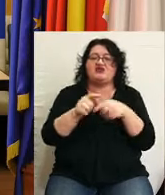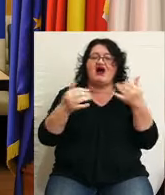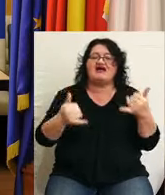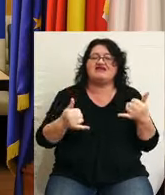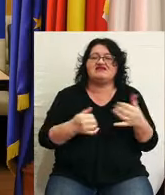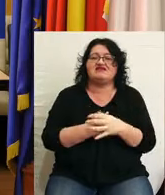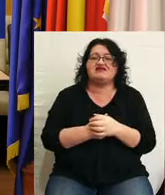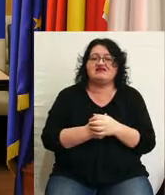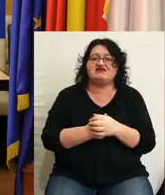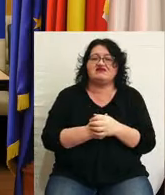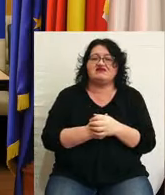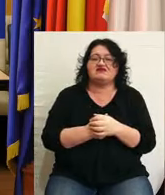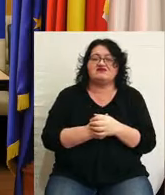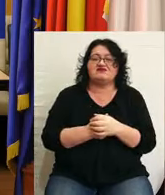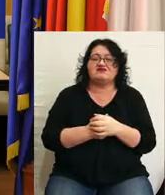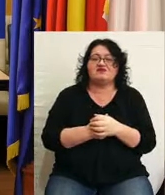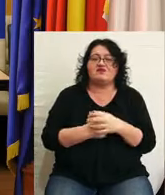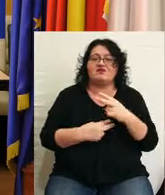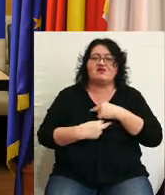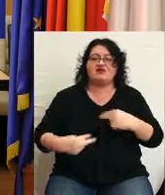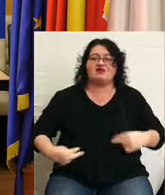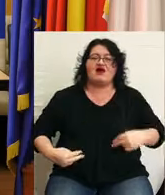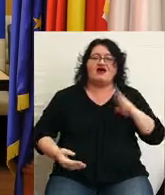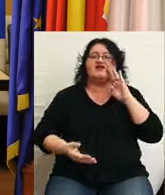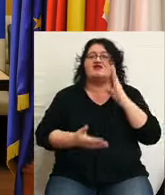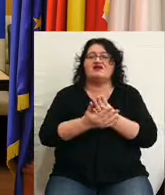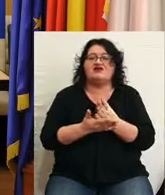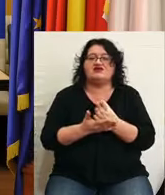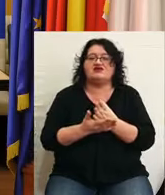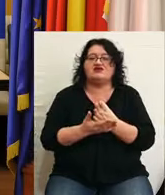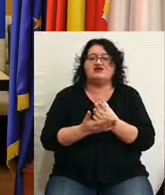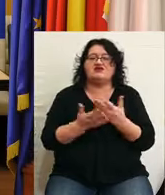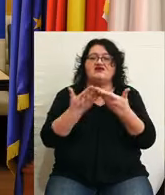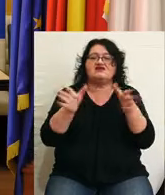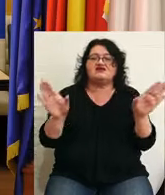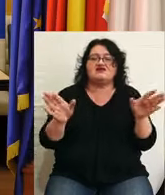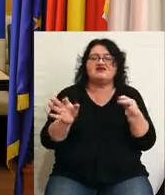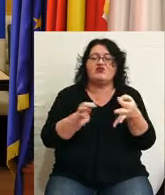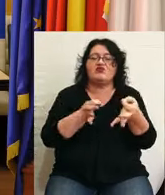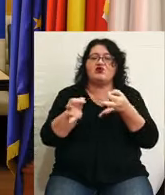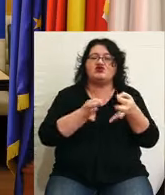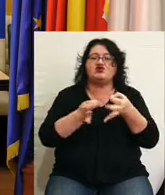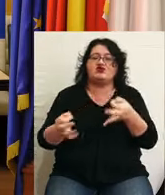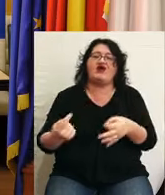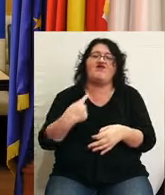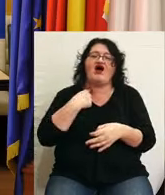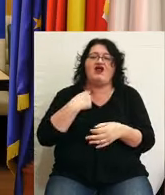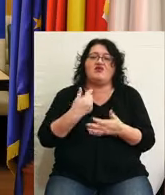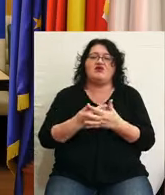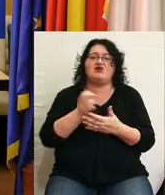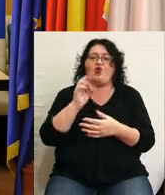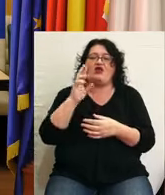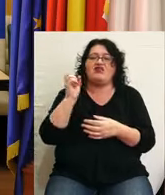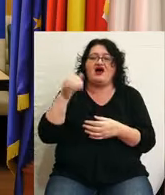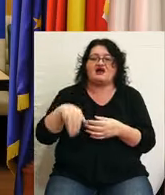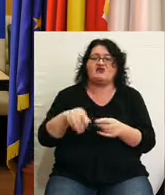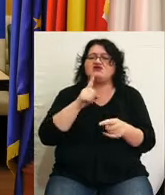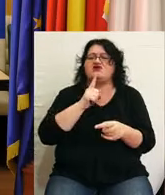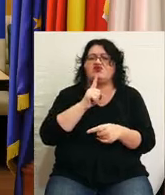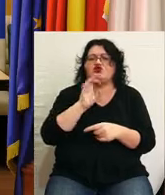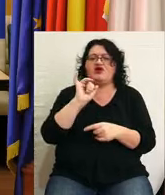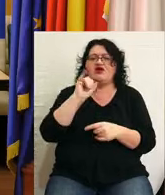astăzi, instanța a și deschis procedura de insolvență pentru Colterm.